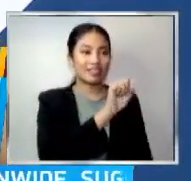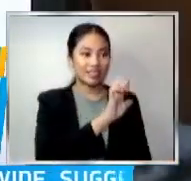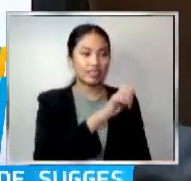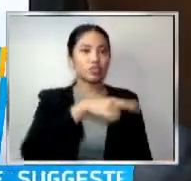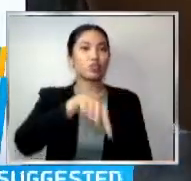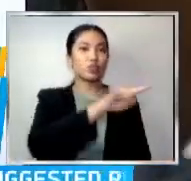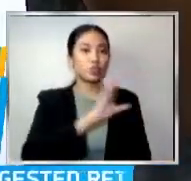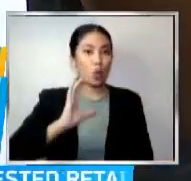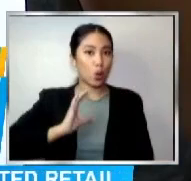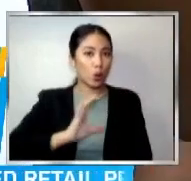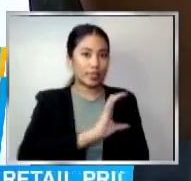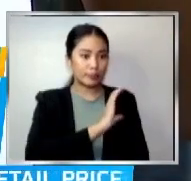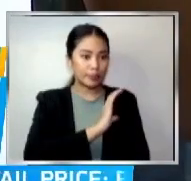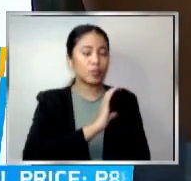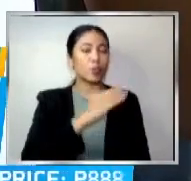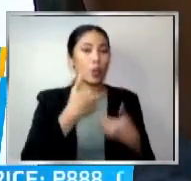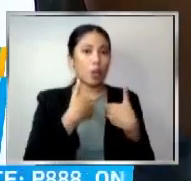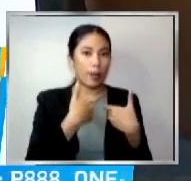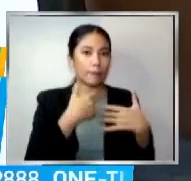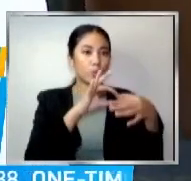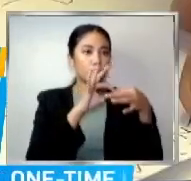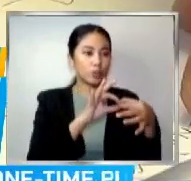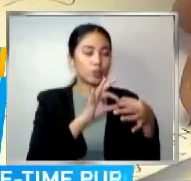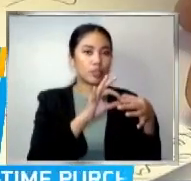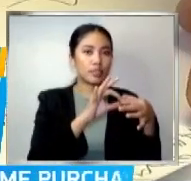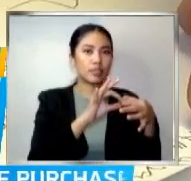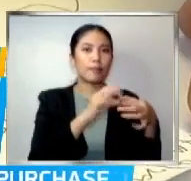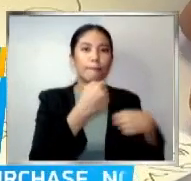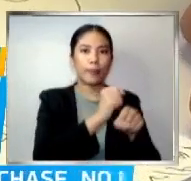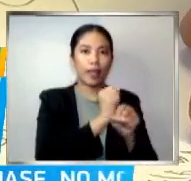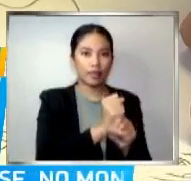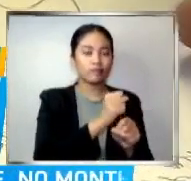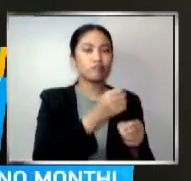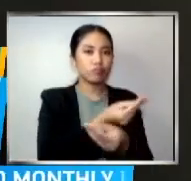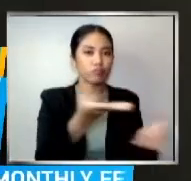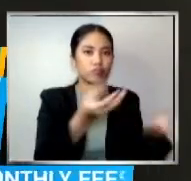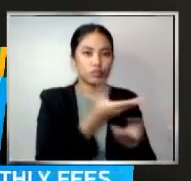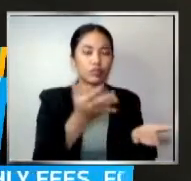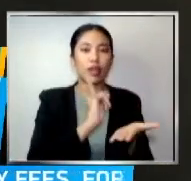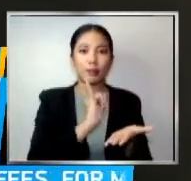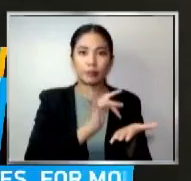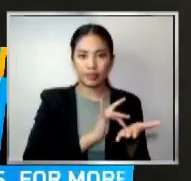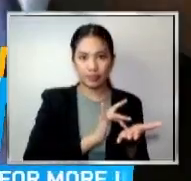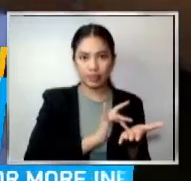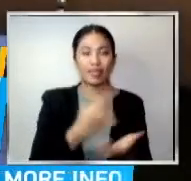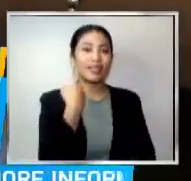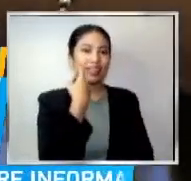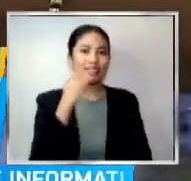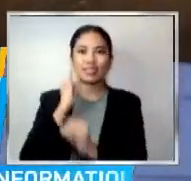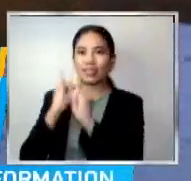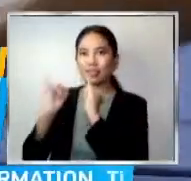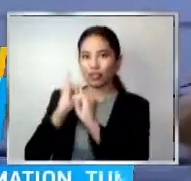3 noong nakaraang linggo. Ito ang nilinaw ni Director General Enrique Domingo sa parehong sa kanya ngayong umaga sa Kapihan sa Manila